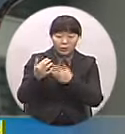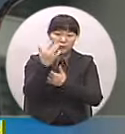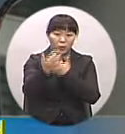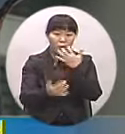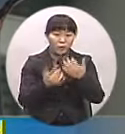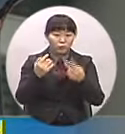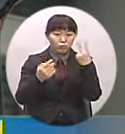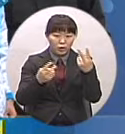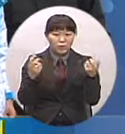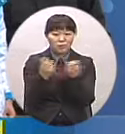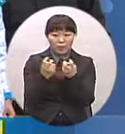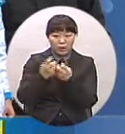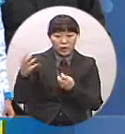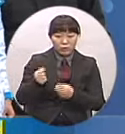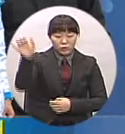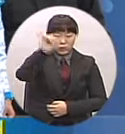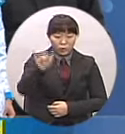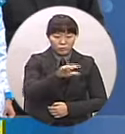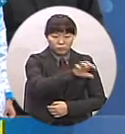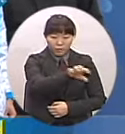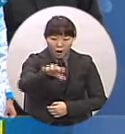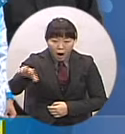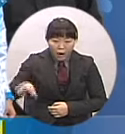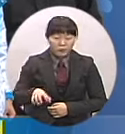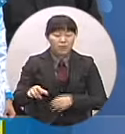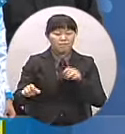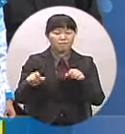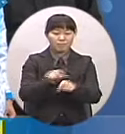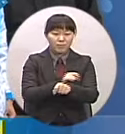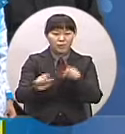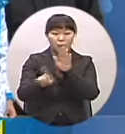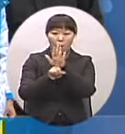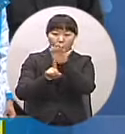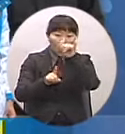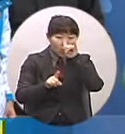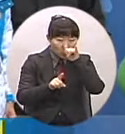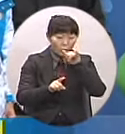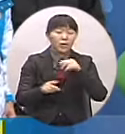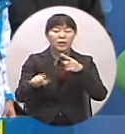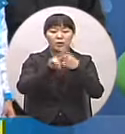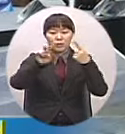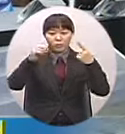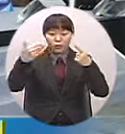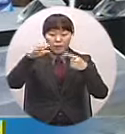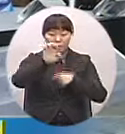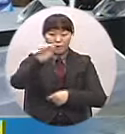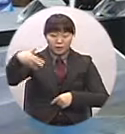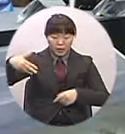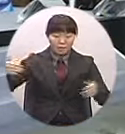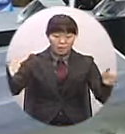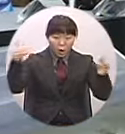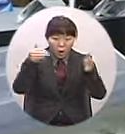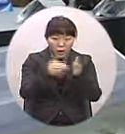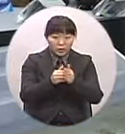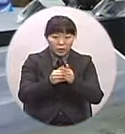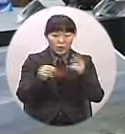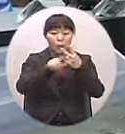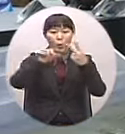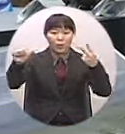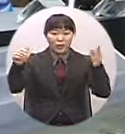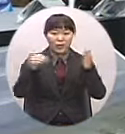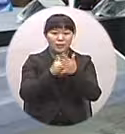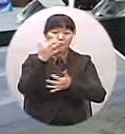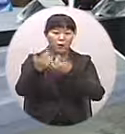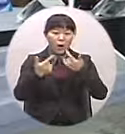두 개의 루트를 통해 전국 각지의 스페셜올림픽을 알리고 오는 29일 평창으로 도착해 다음 달 5일까지